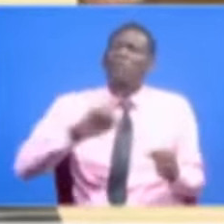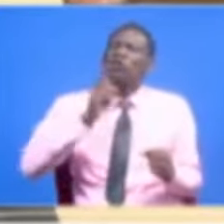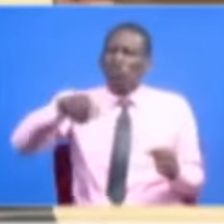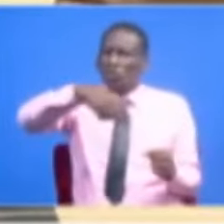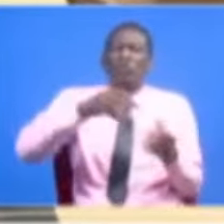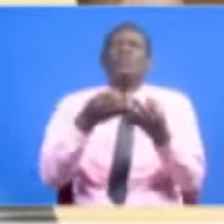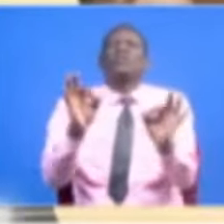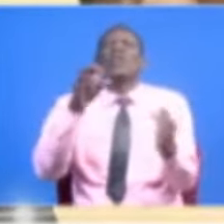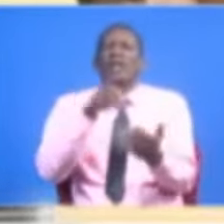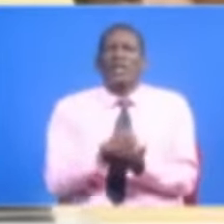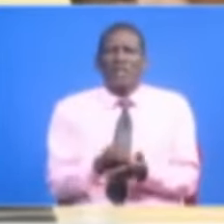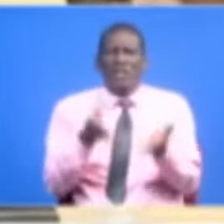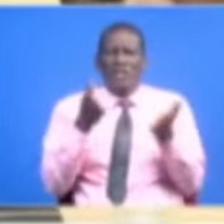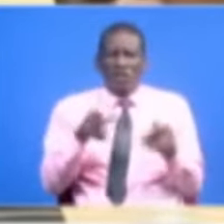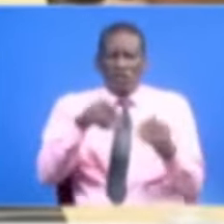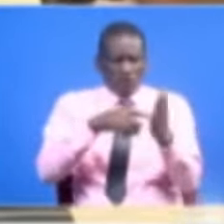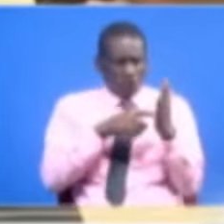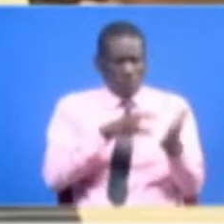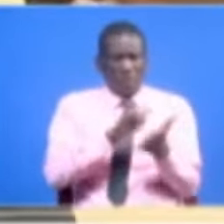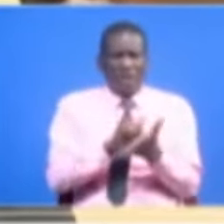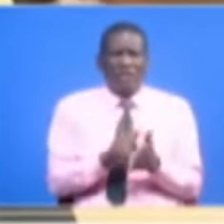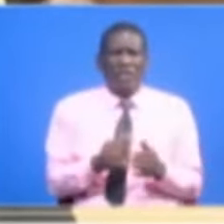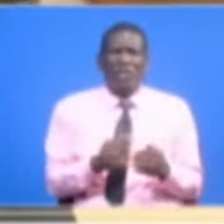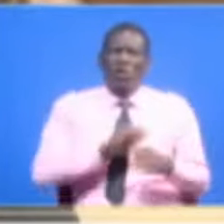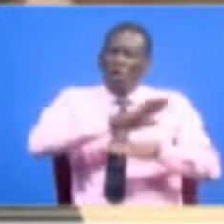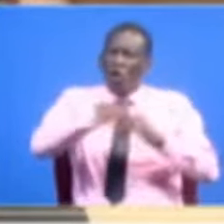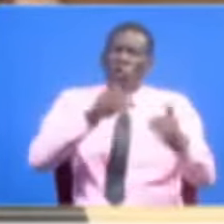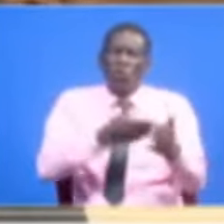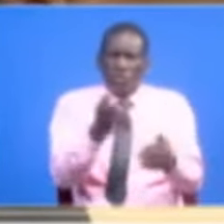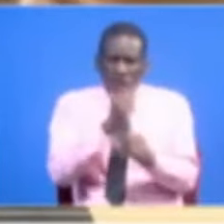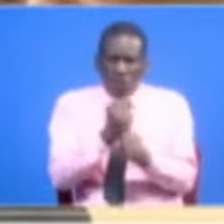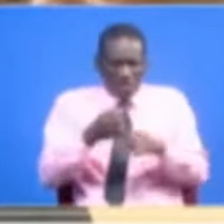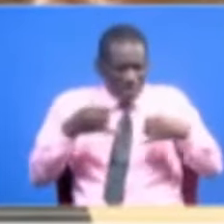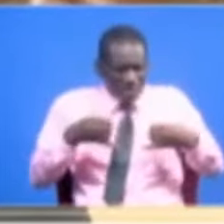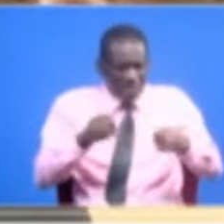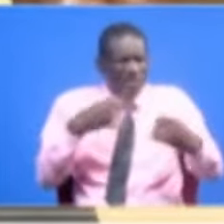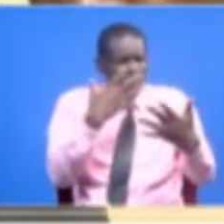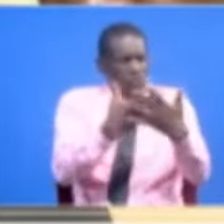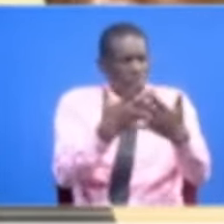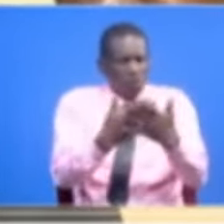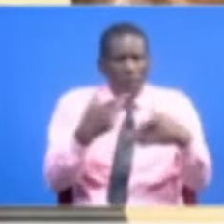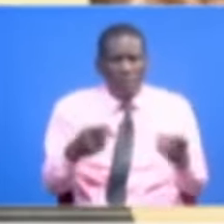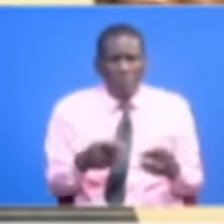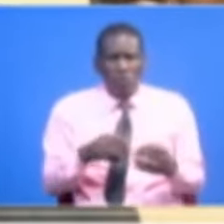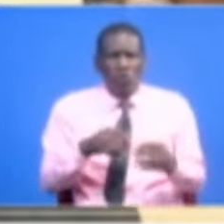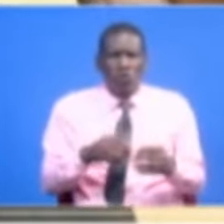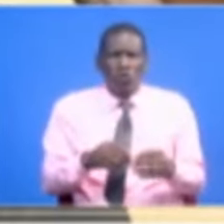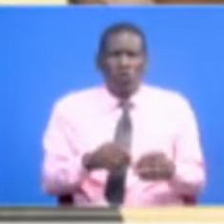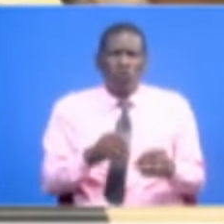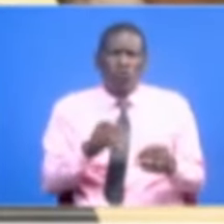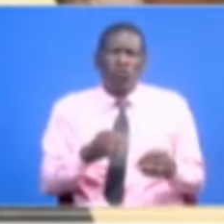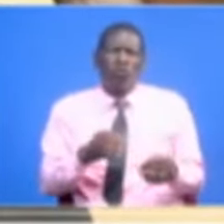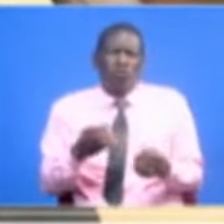tuko huru. Kwa hivyo hii ni kuonyesha kwamba yale wanayoyafanya ni kujaribu kushika watu, kuwatisha kama wale